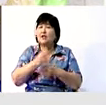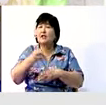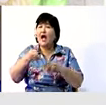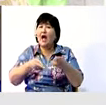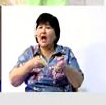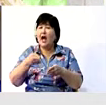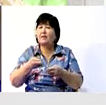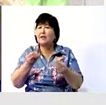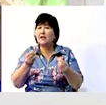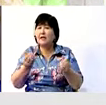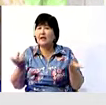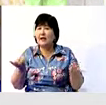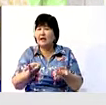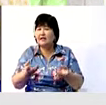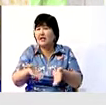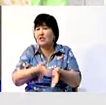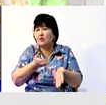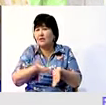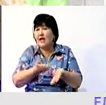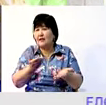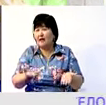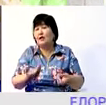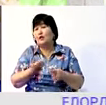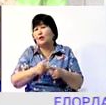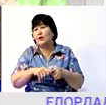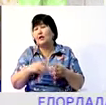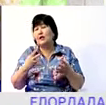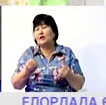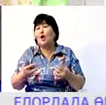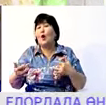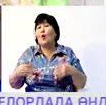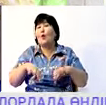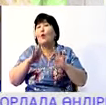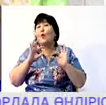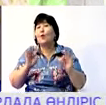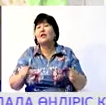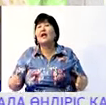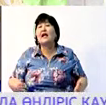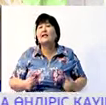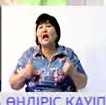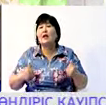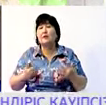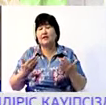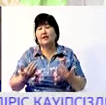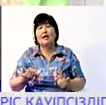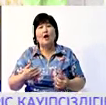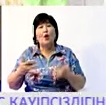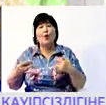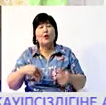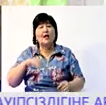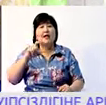операцияға қаражаттары жетпей жатқан, сосын кейін мынау өнерге талпынып жатқан жаңа өнер